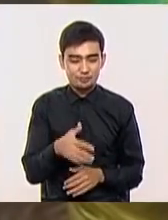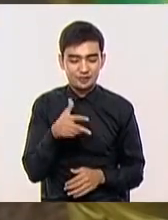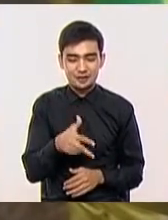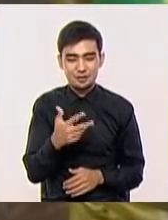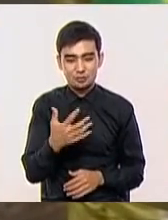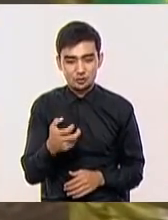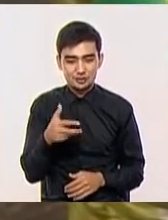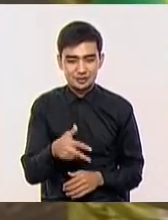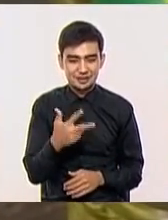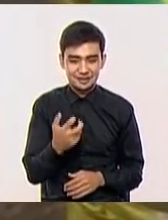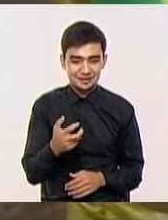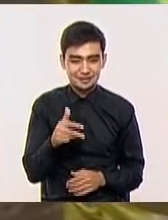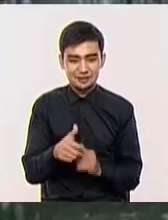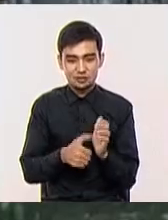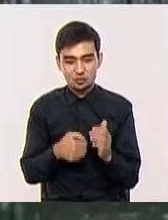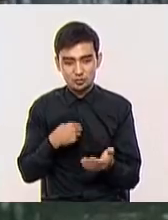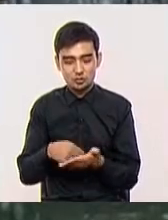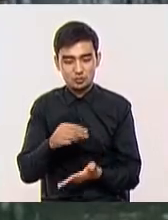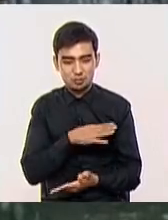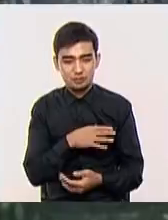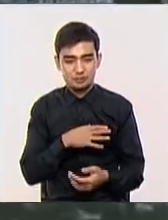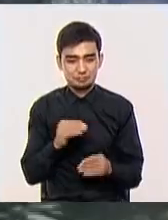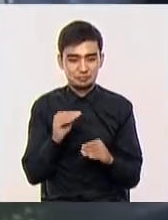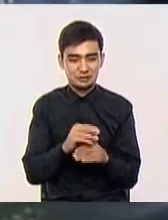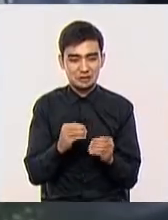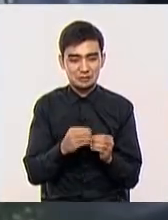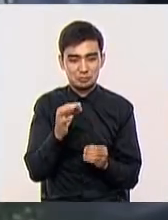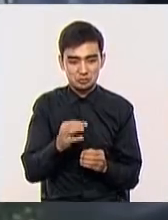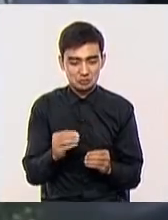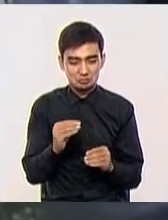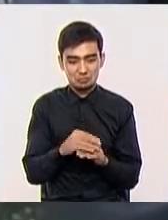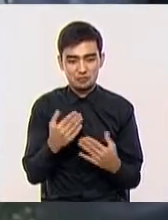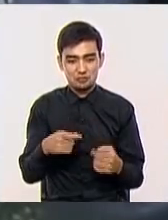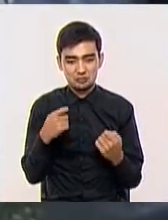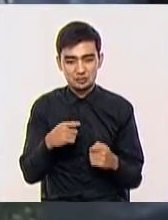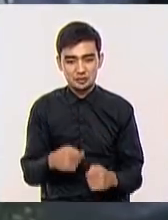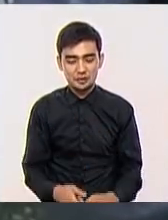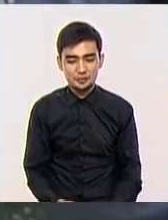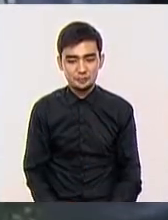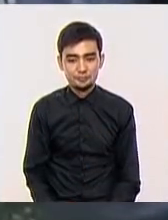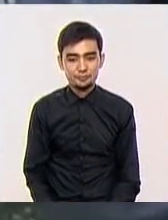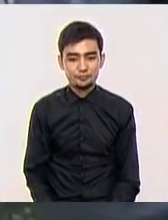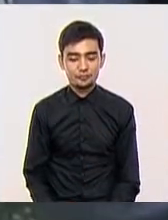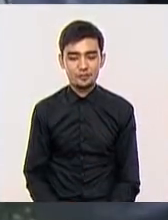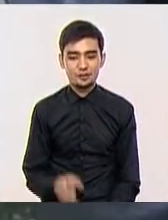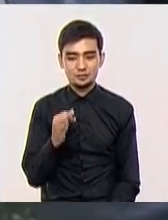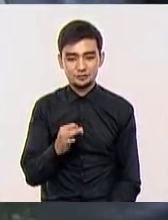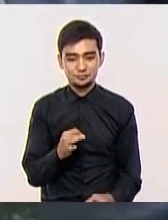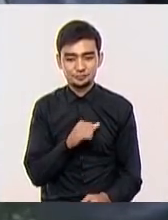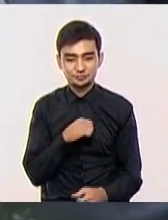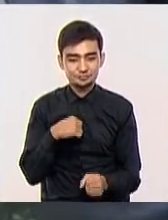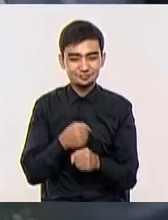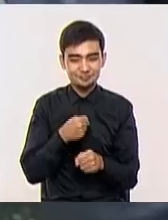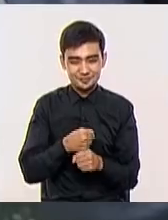теңге төңірегінде сатып алатынын және оған небәрі 10% қосып сататынын айтады. Ал өндірушілердің өздері